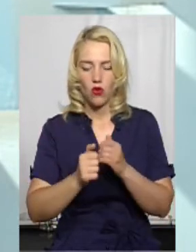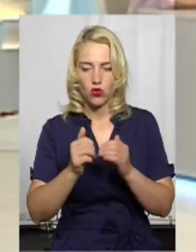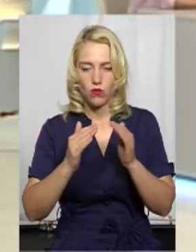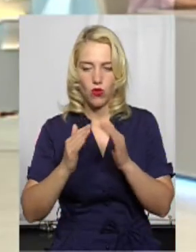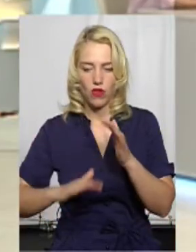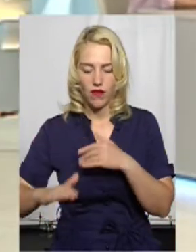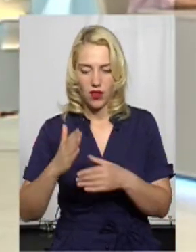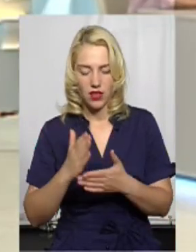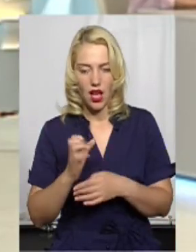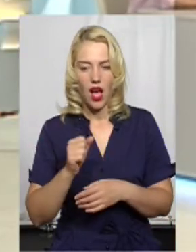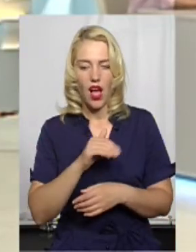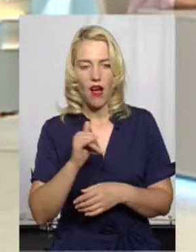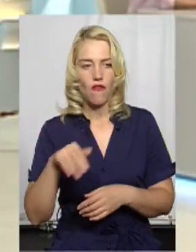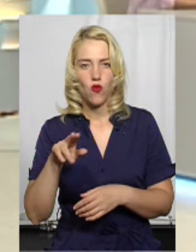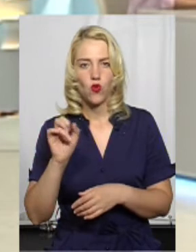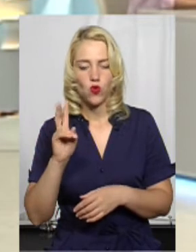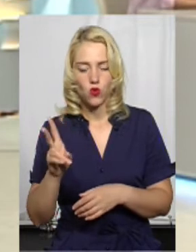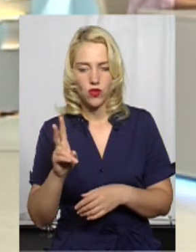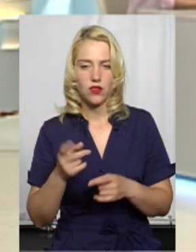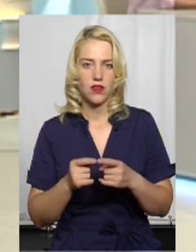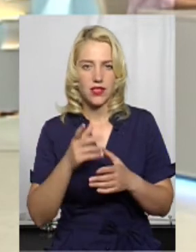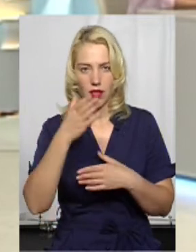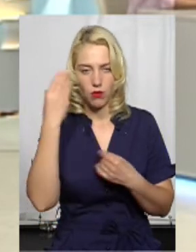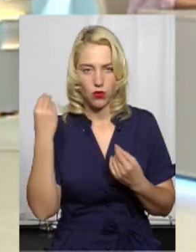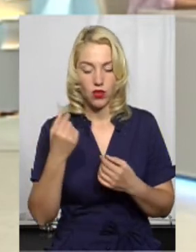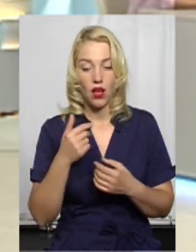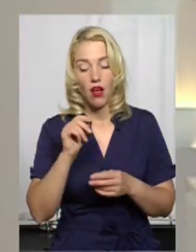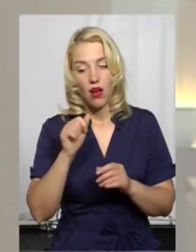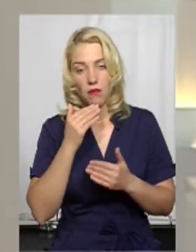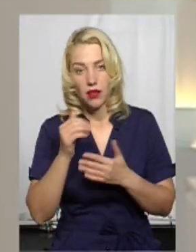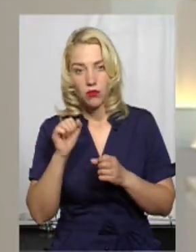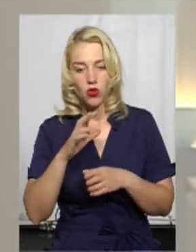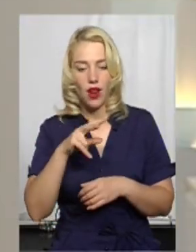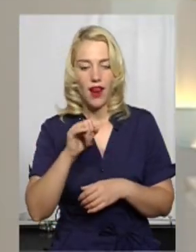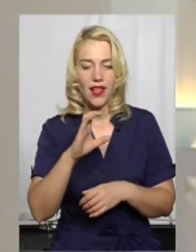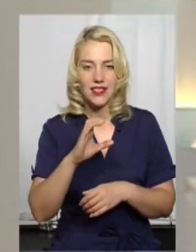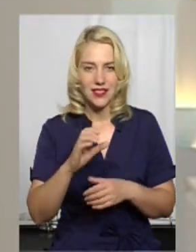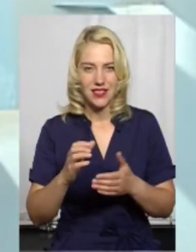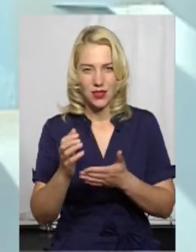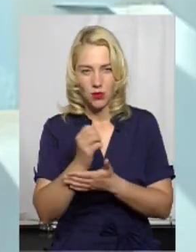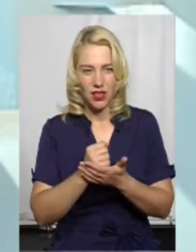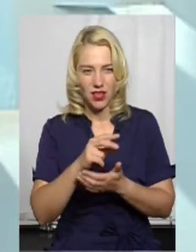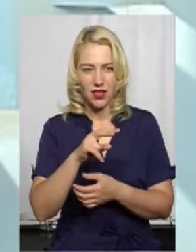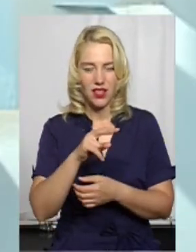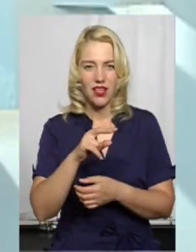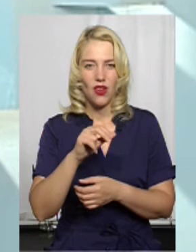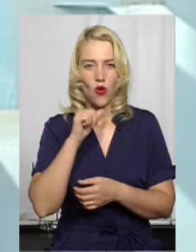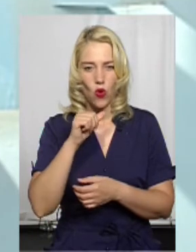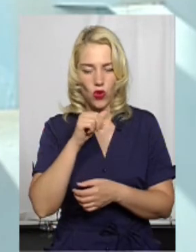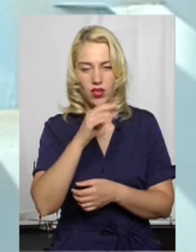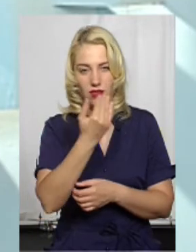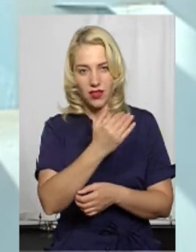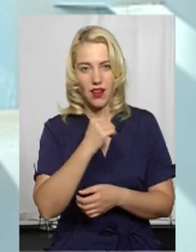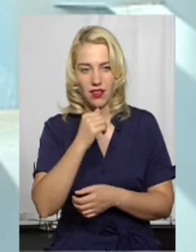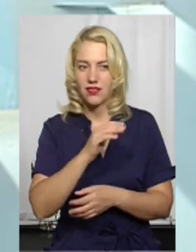може, вигідніше збирати оту ліщину в лісі і продавати, ніж закладати сади? Ну, це не ті горіхи і не той урожай, який дають